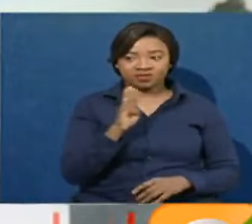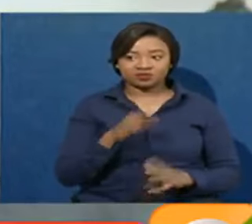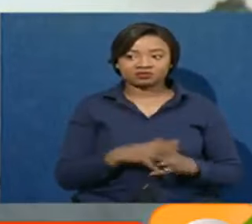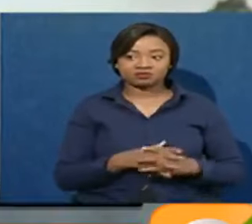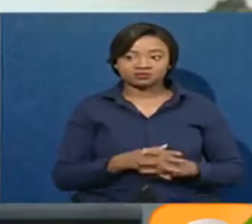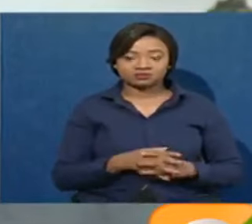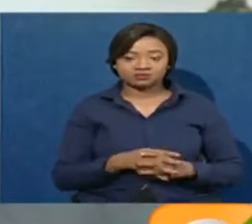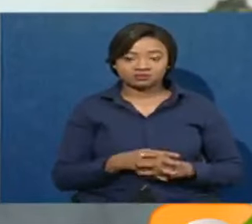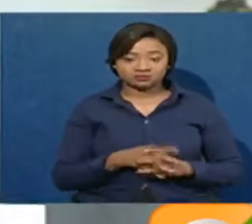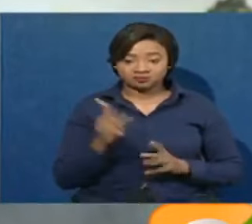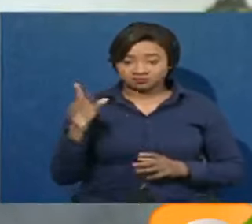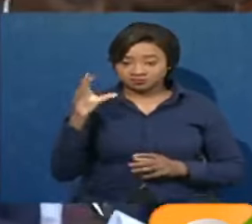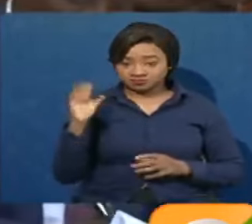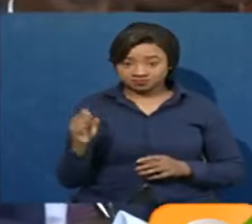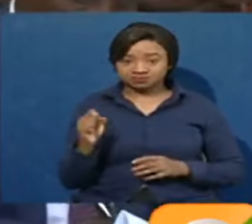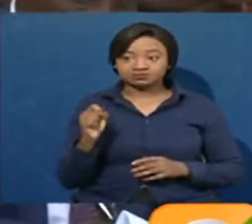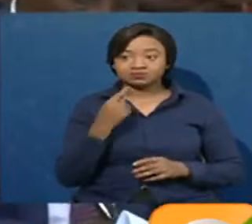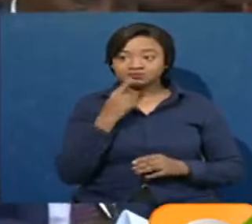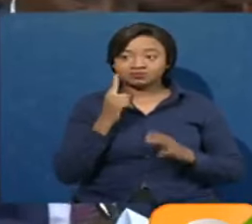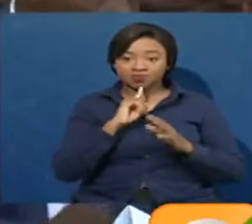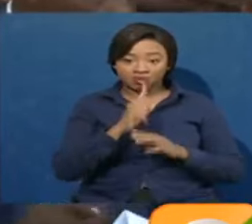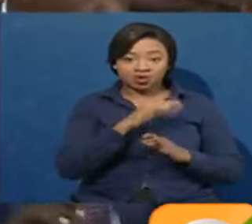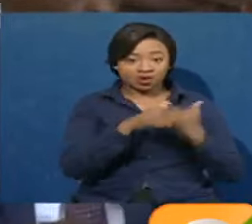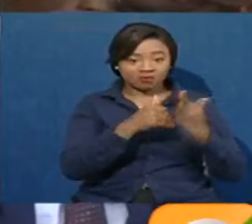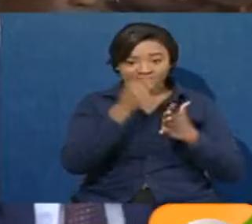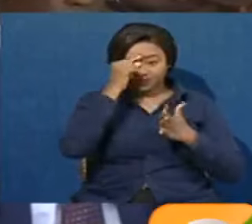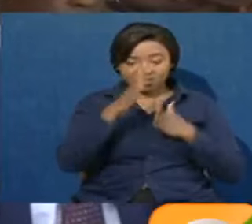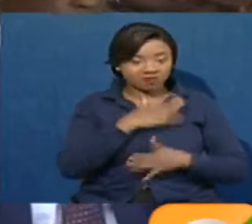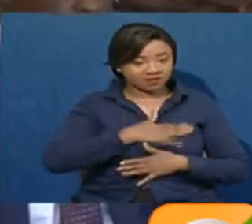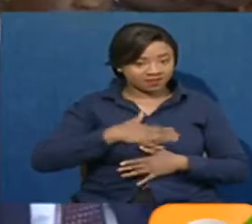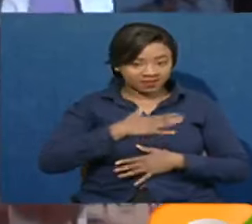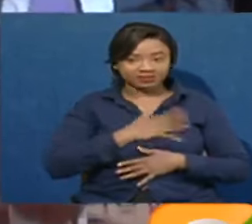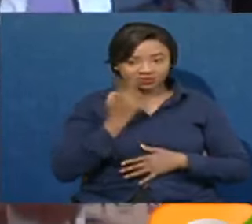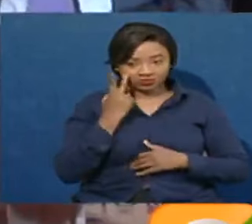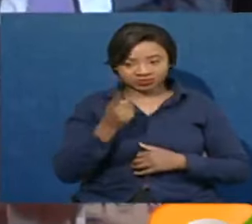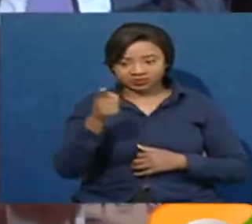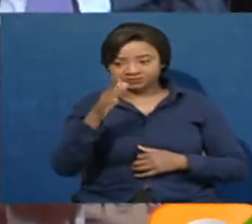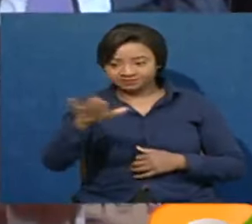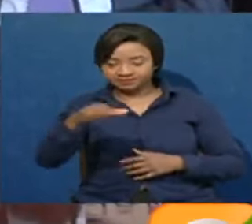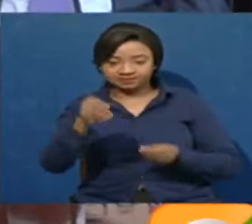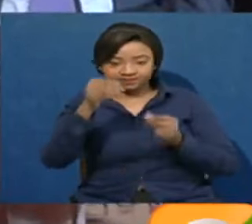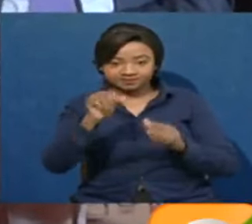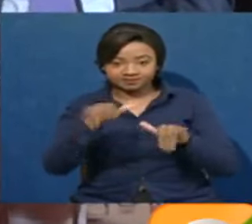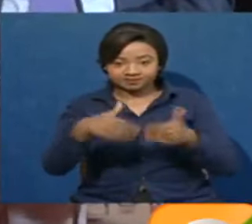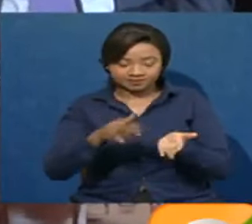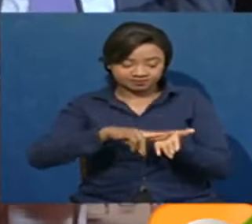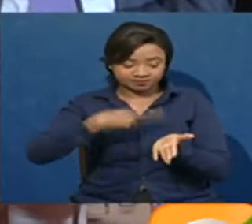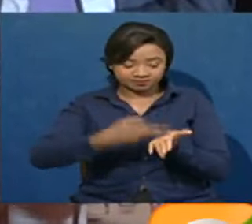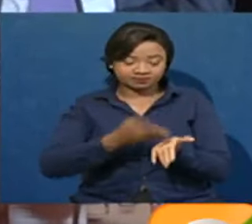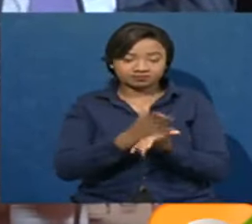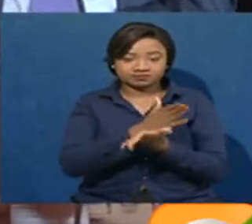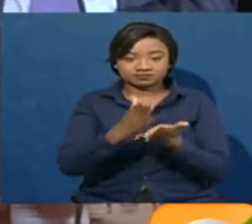Waziri Mbadi sasa amewaagiza magavana kuangazia bunge kutatua msukosuko wa mswada wa ugavi wa